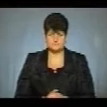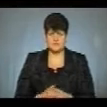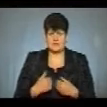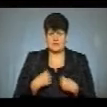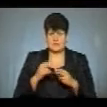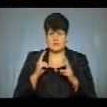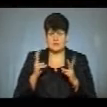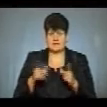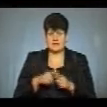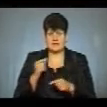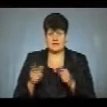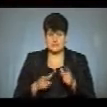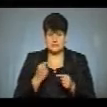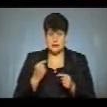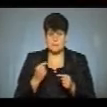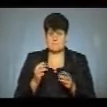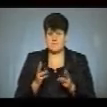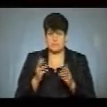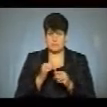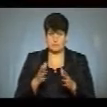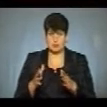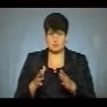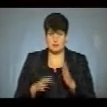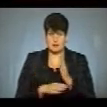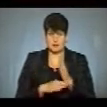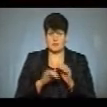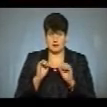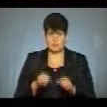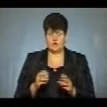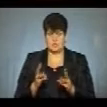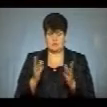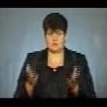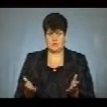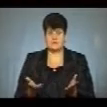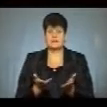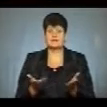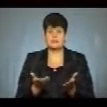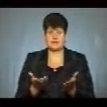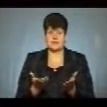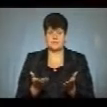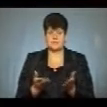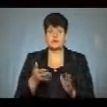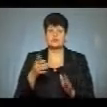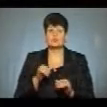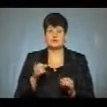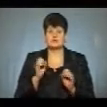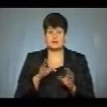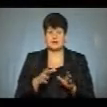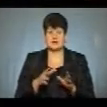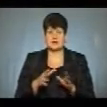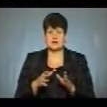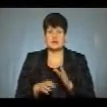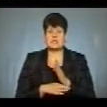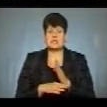знав. Листя не можна палити, але гілки можна спалити, а де їх діти? От де можна діти гілки? Котельні